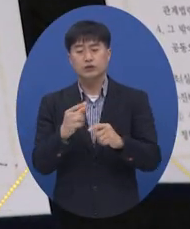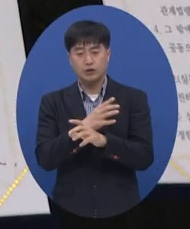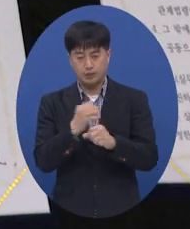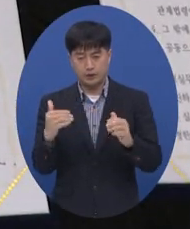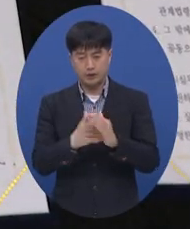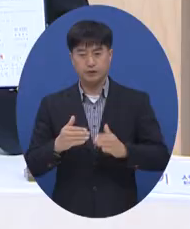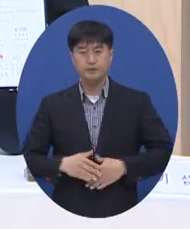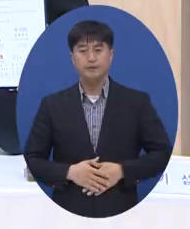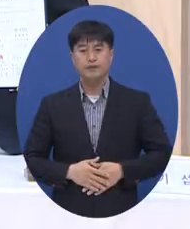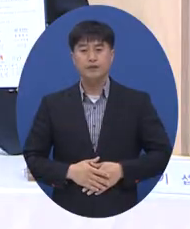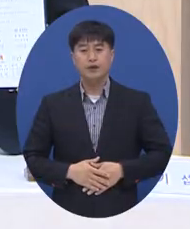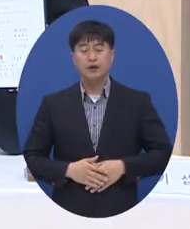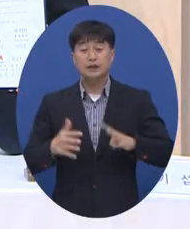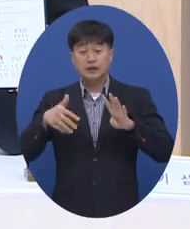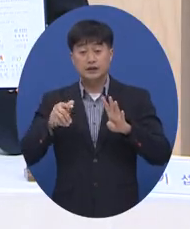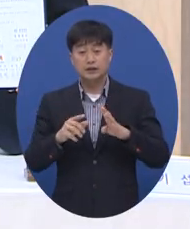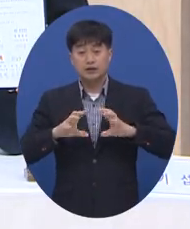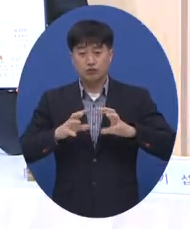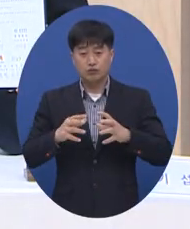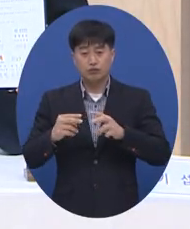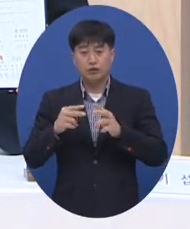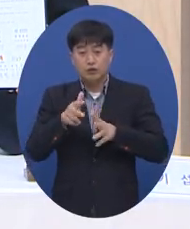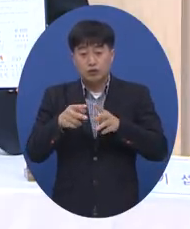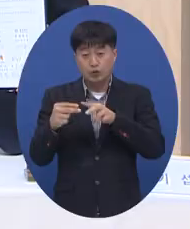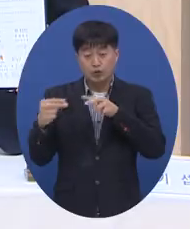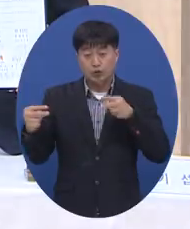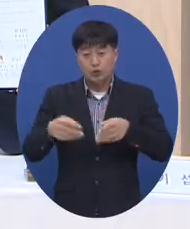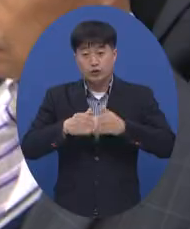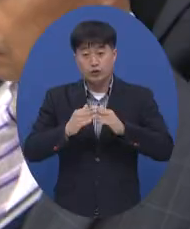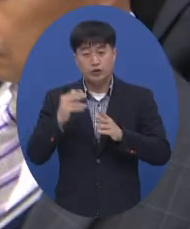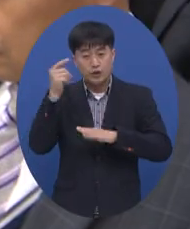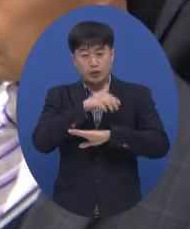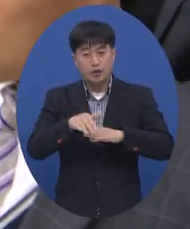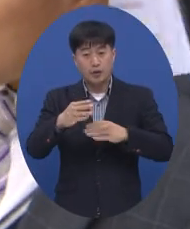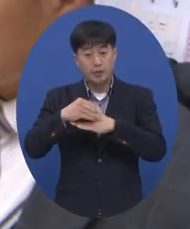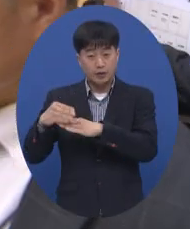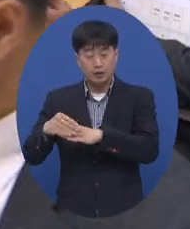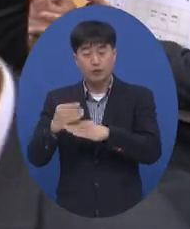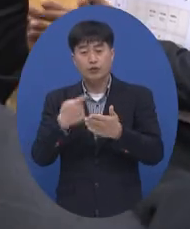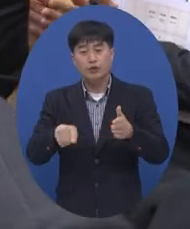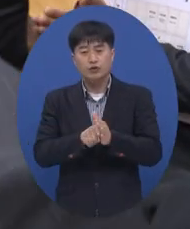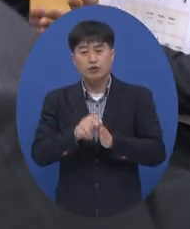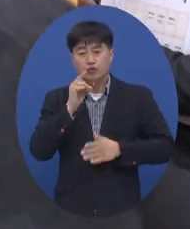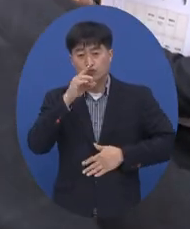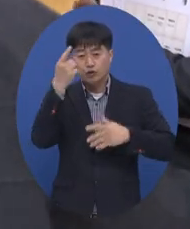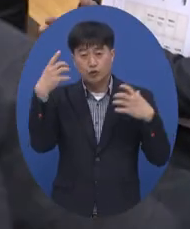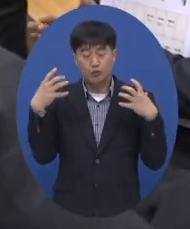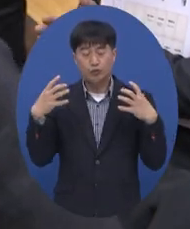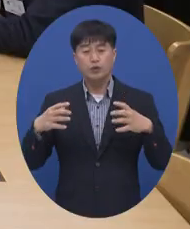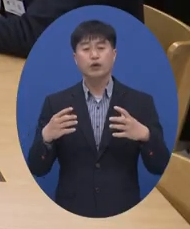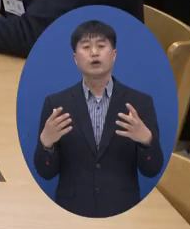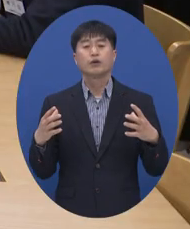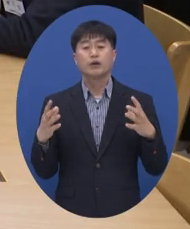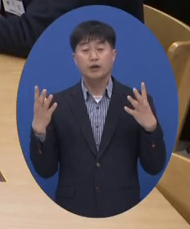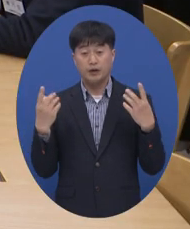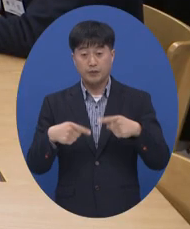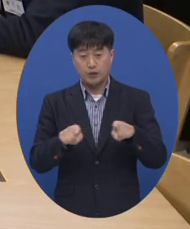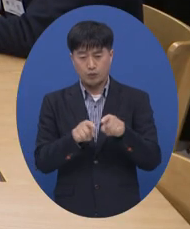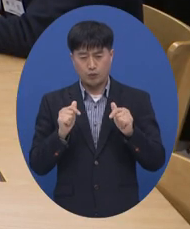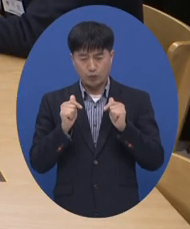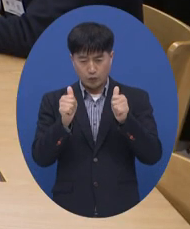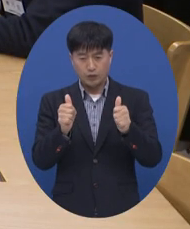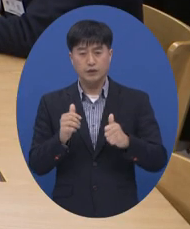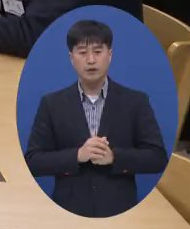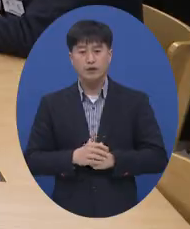맺었습니다. 제4차 국가철도망 건설 계획에 반영될 수 있도록 중앙과 협의하는 등 함께 노력하자는 취지입니다.